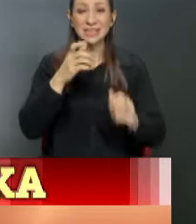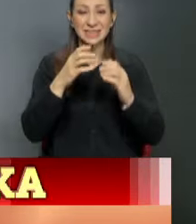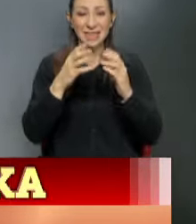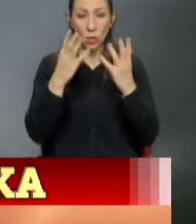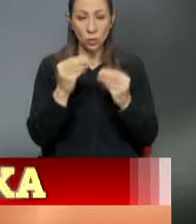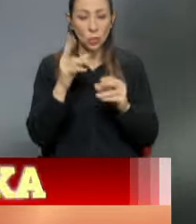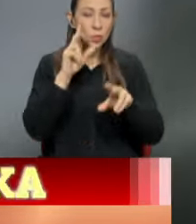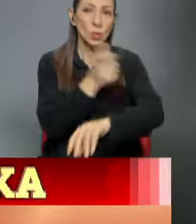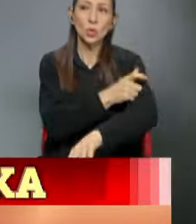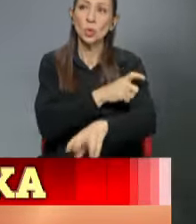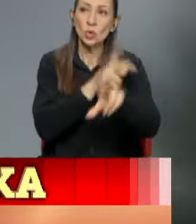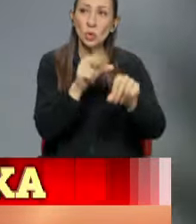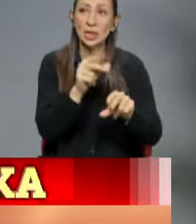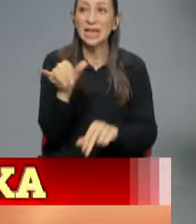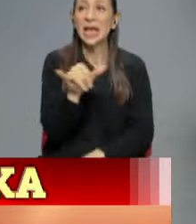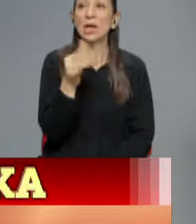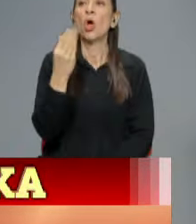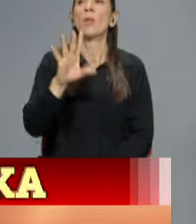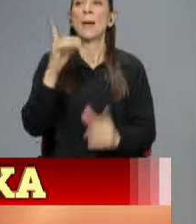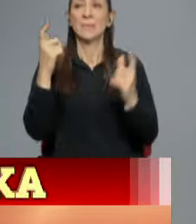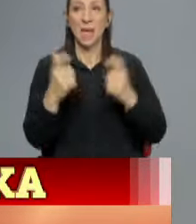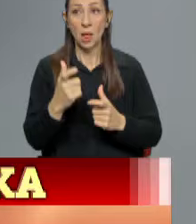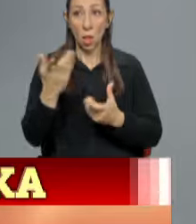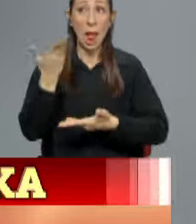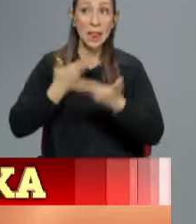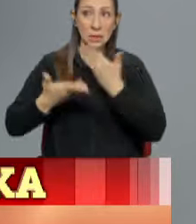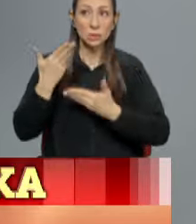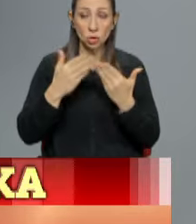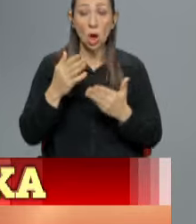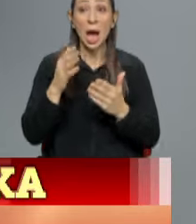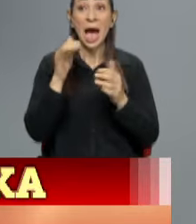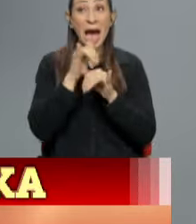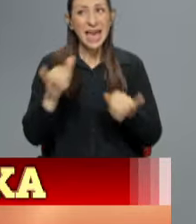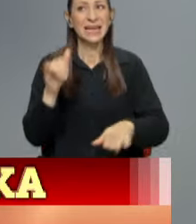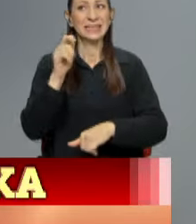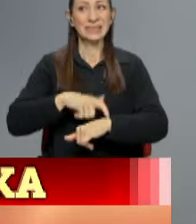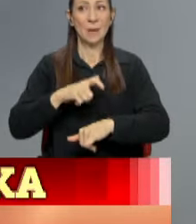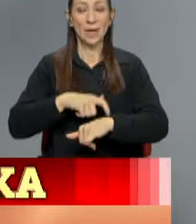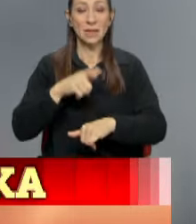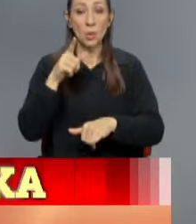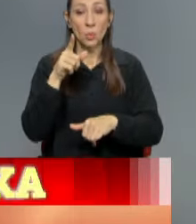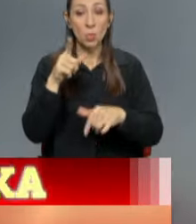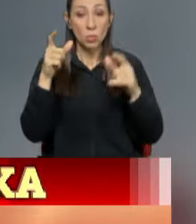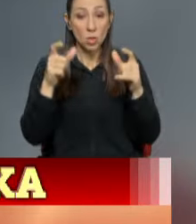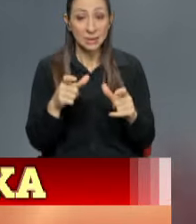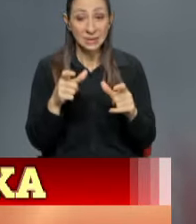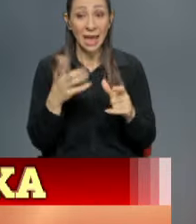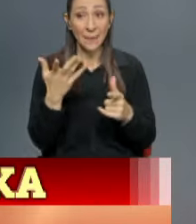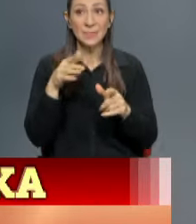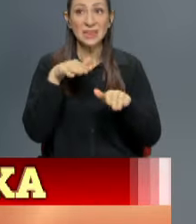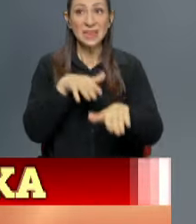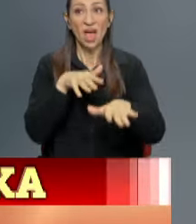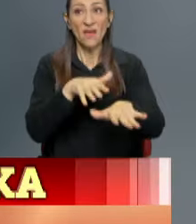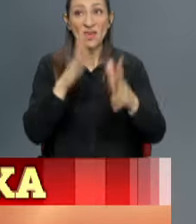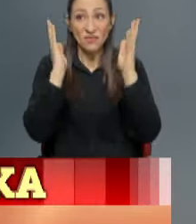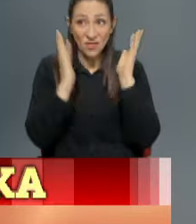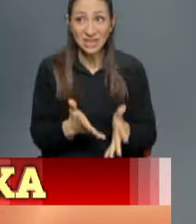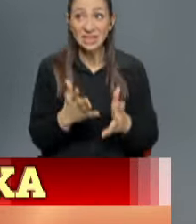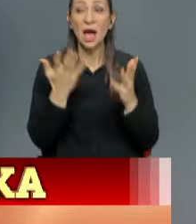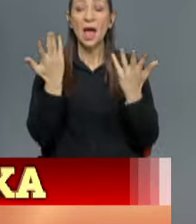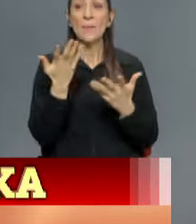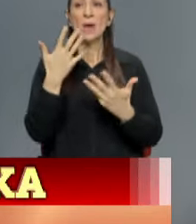bulunduğu, yurtlar bölgesine yakın olmayan bir yer, öyle tarif ediliyor. Aynı zamanda burası yine hem trafiğin yoğun olduğu,